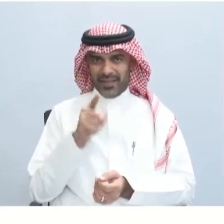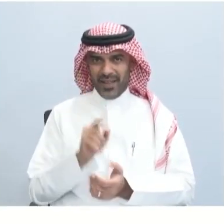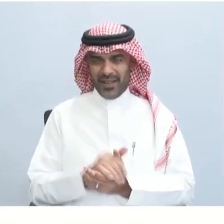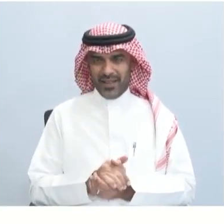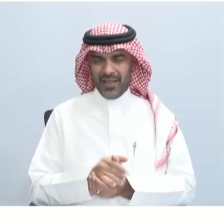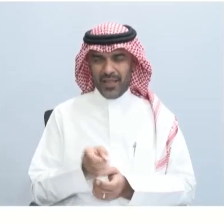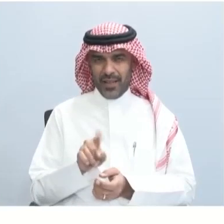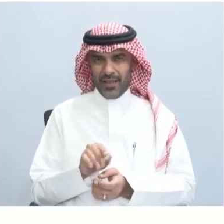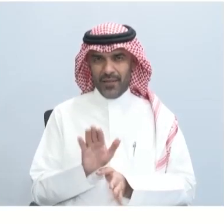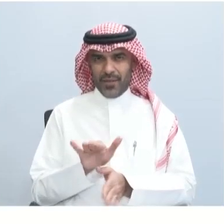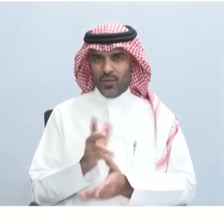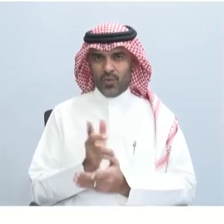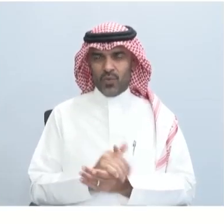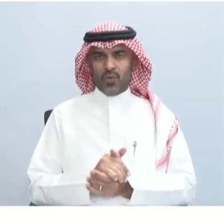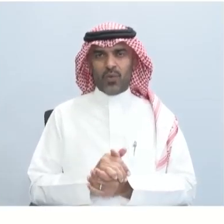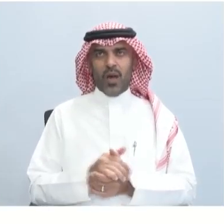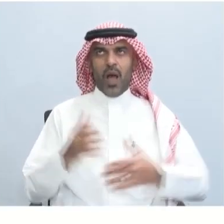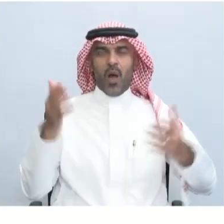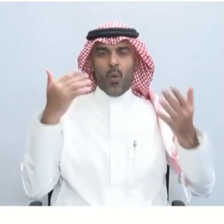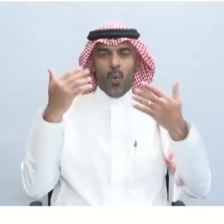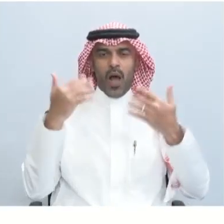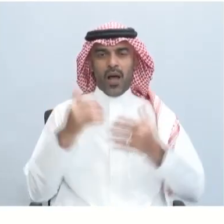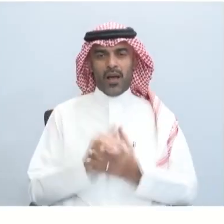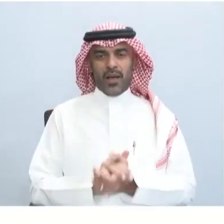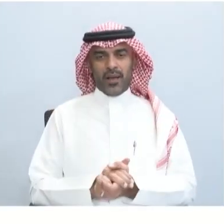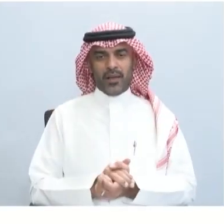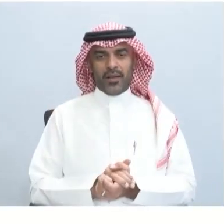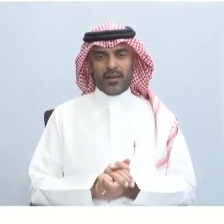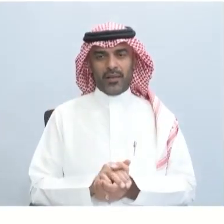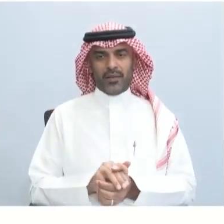ماء ايضا هواء احسنتم